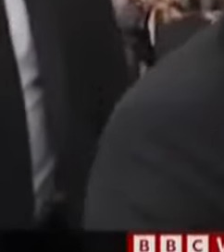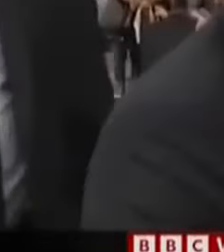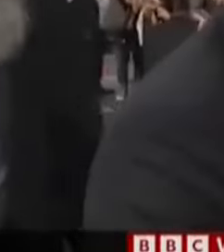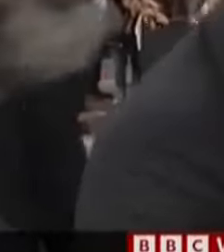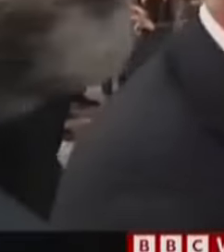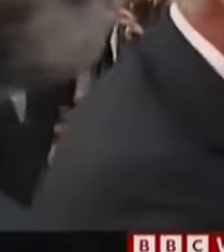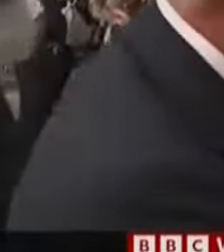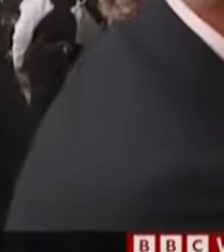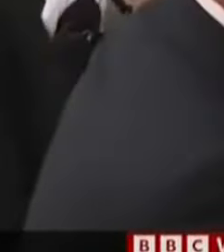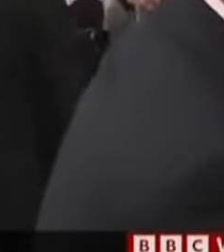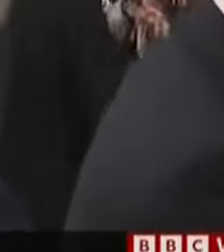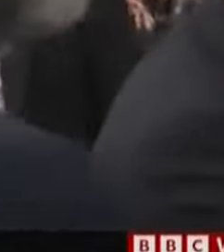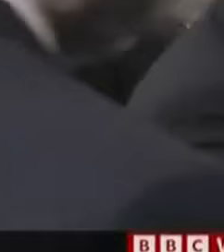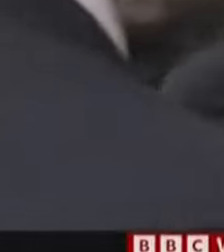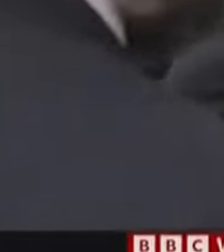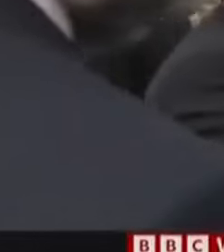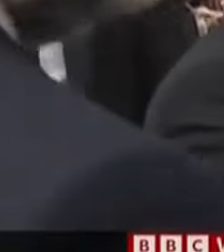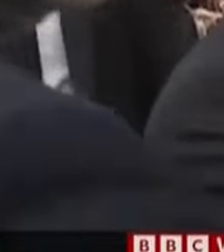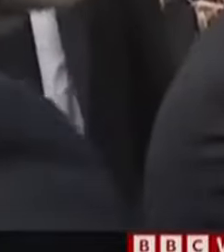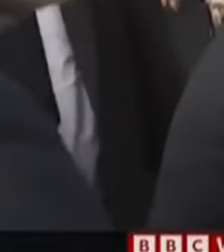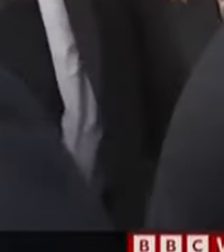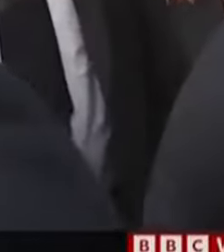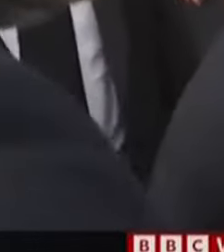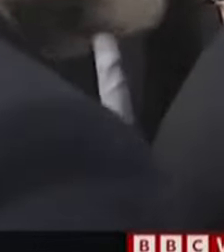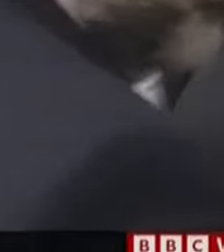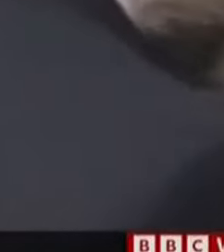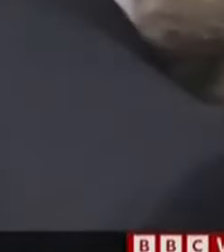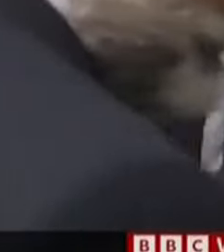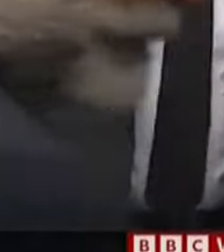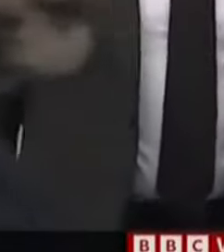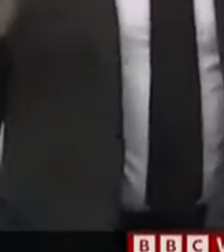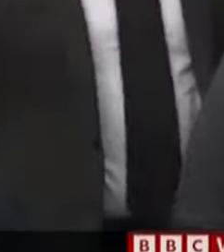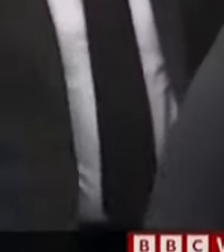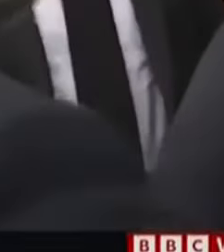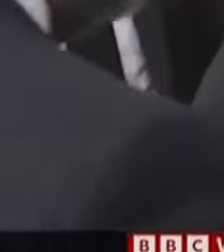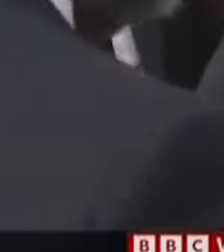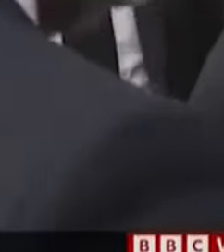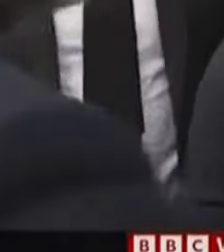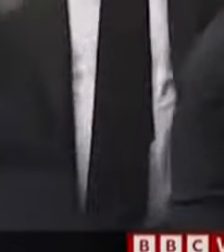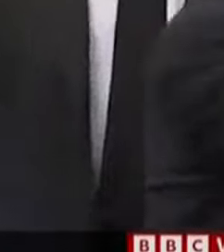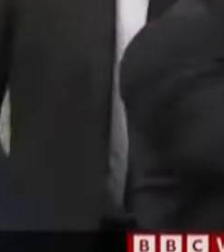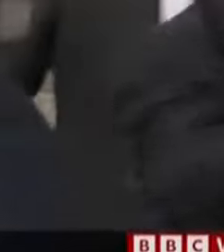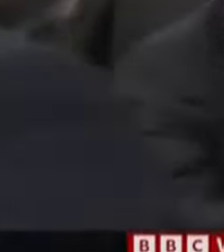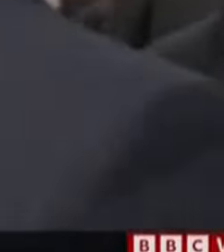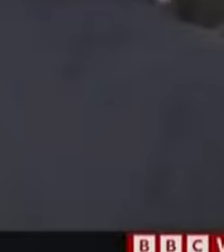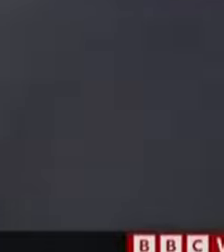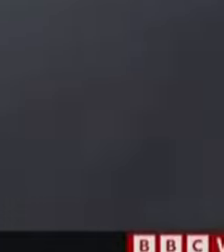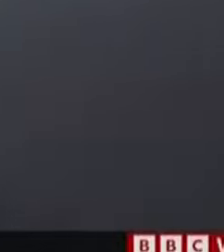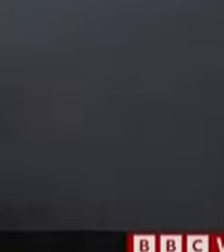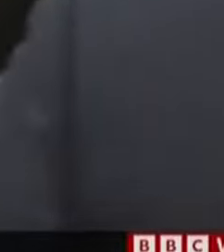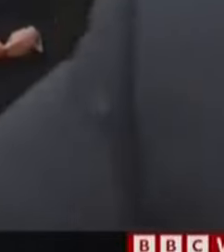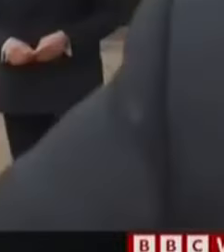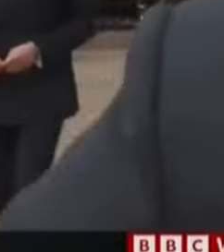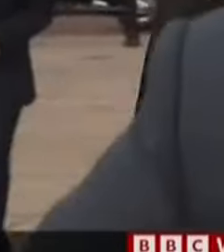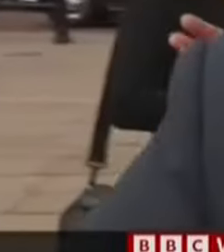χαμένο έδαφος στη διαδρομή του. Η υπόθεση της Νταϊάννα ήταν η αρχή και κάμποσα άλλα. Μην ξεχνάμε και κάτι άλλο, θα τα πούμε και αναλυτικά στο